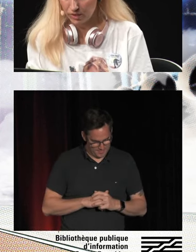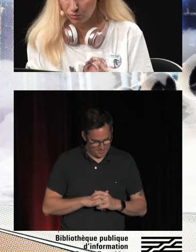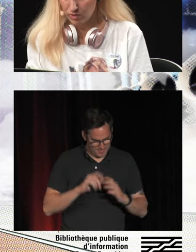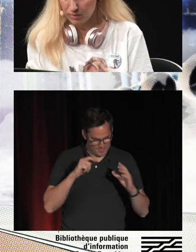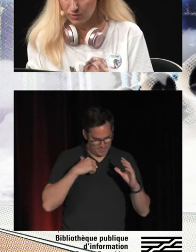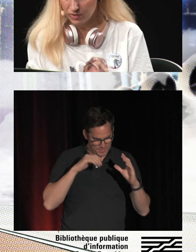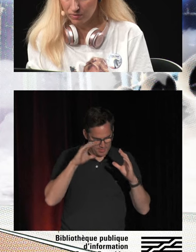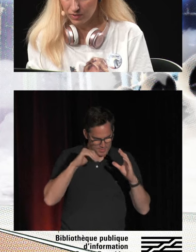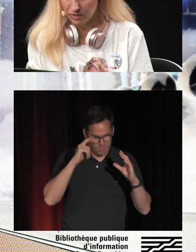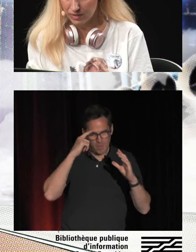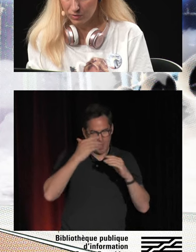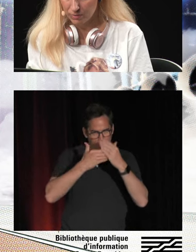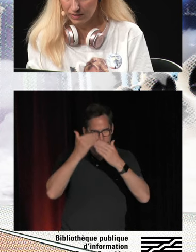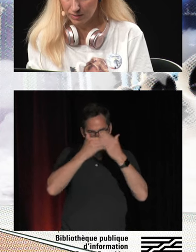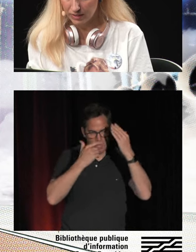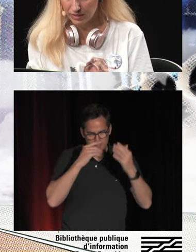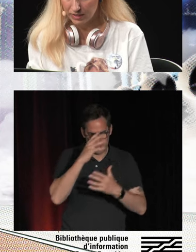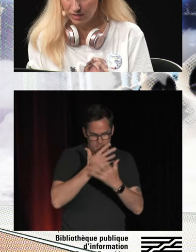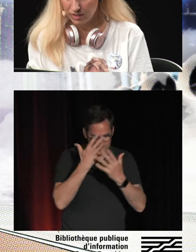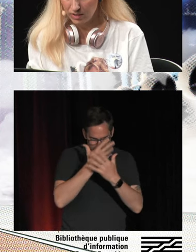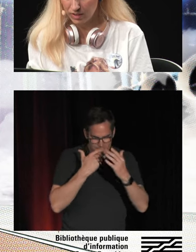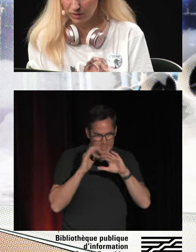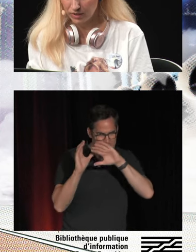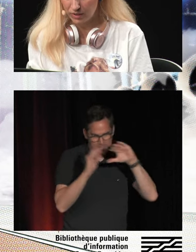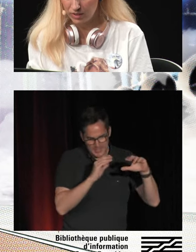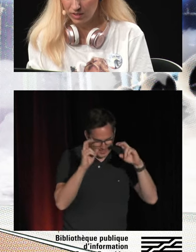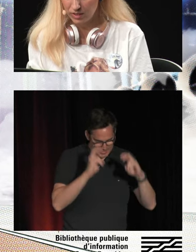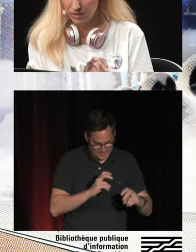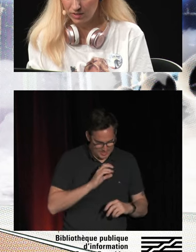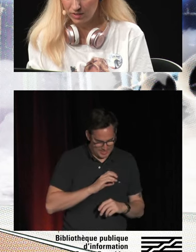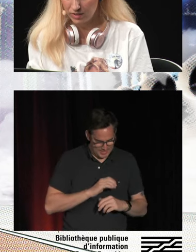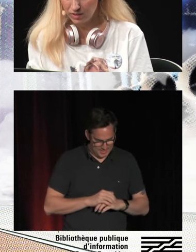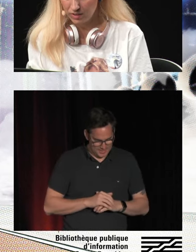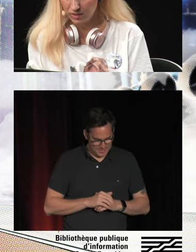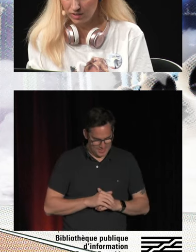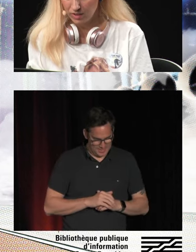Faut que je nettoie tout là parce que sinon ça va mal se mettre après. Ah ouais d'accord.